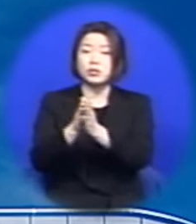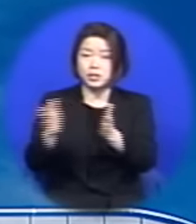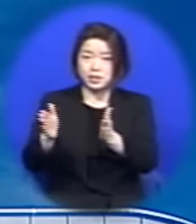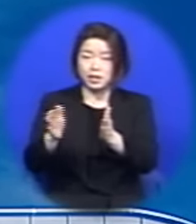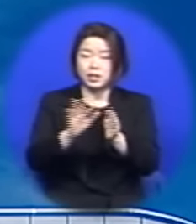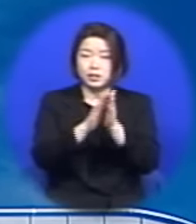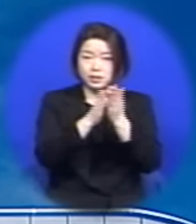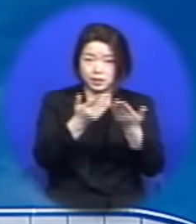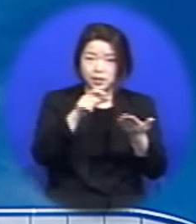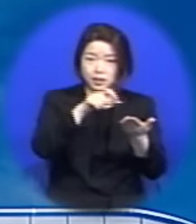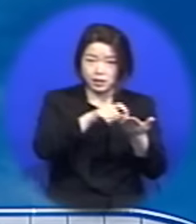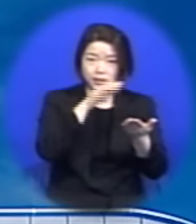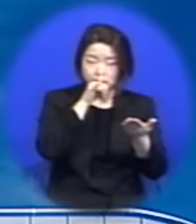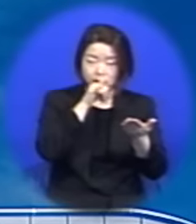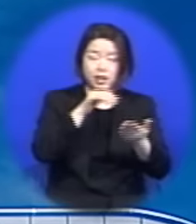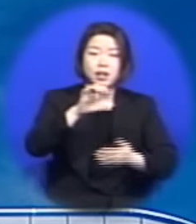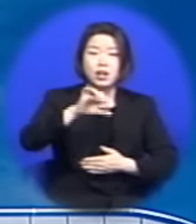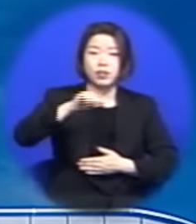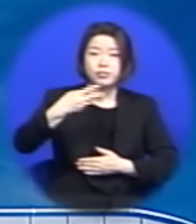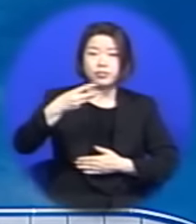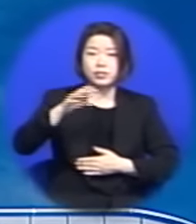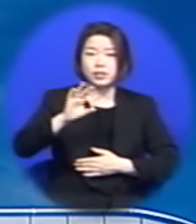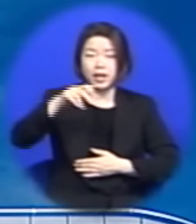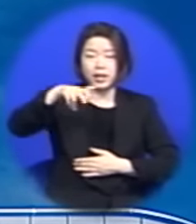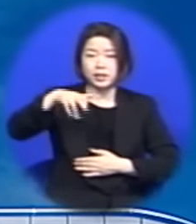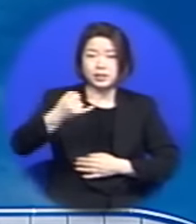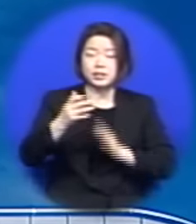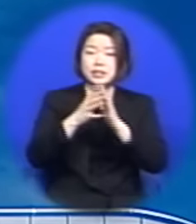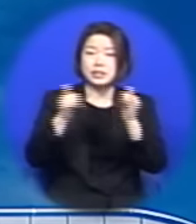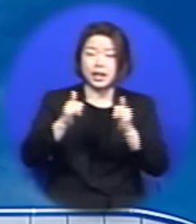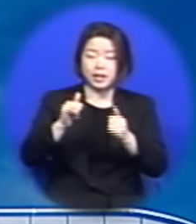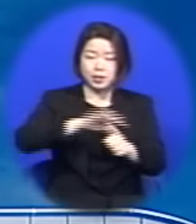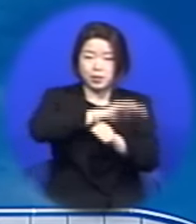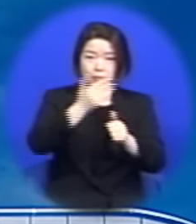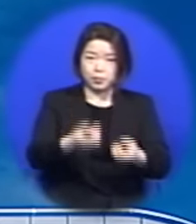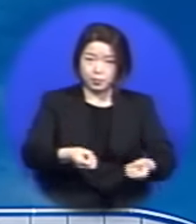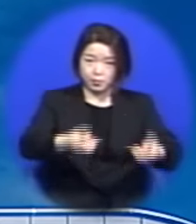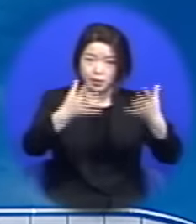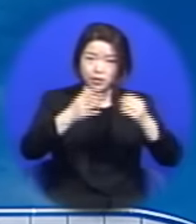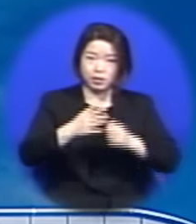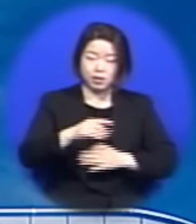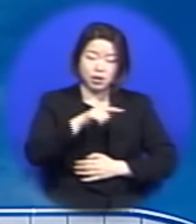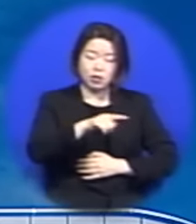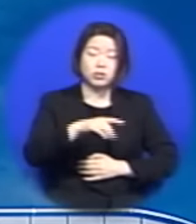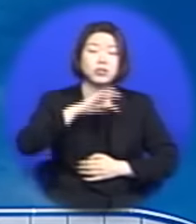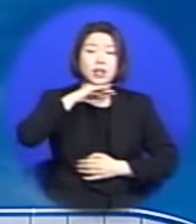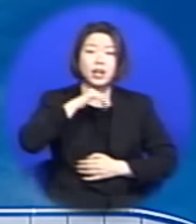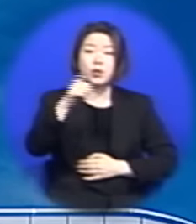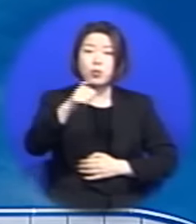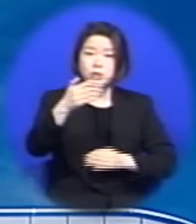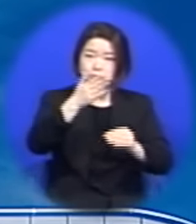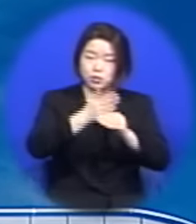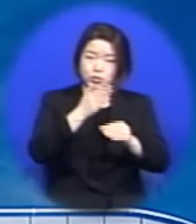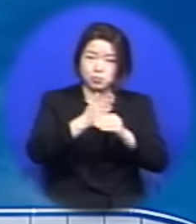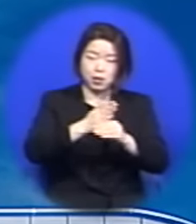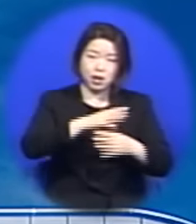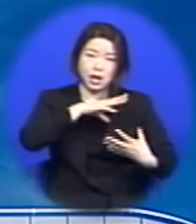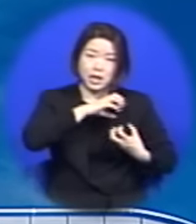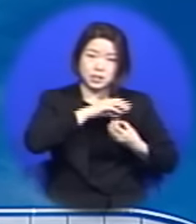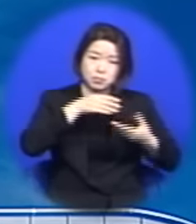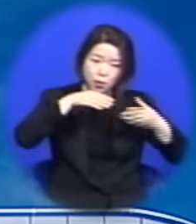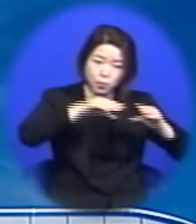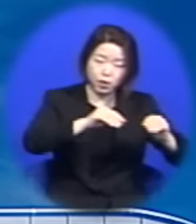장례식 이야기가 나옵니다 이분이 50대 중반으로 심장마비로 갑자기 세상을 떠나신 교인이 아주